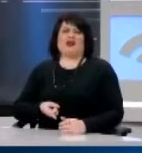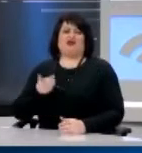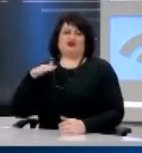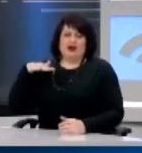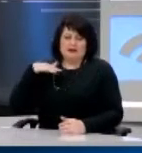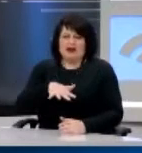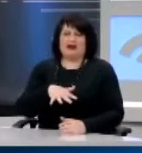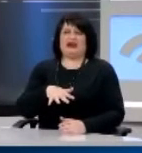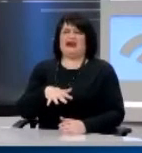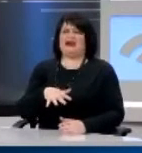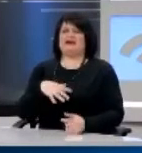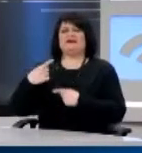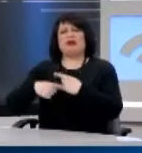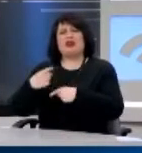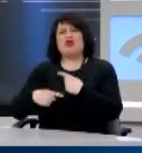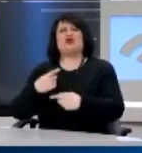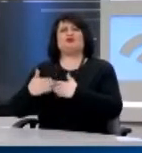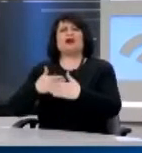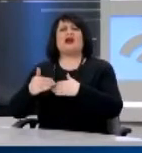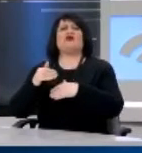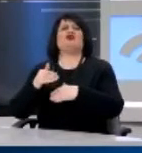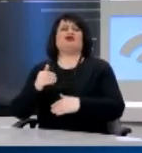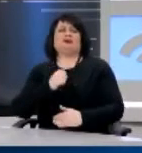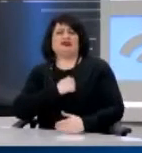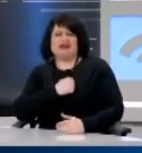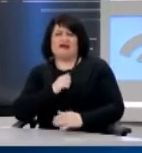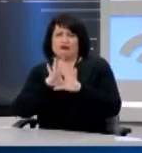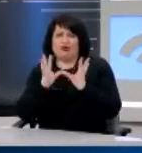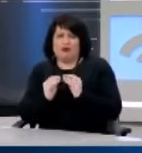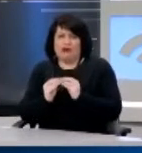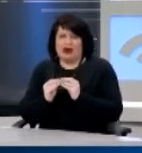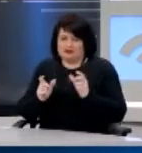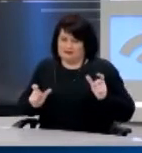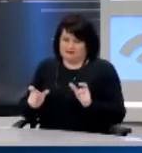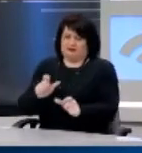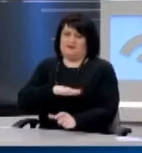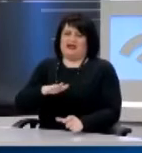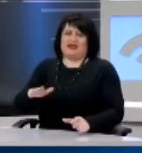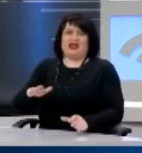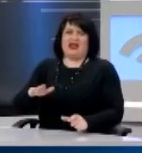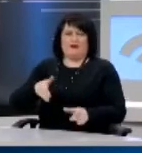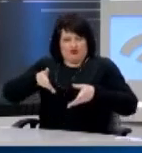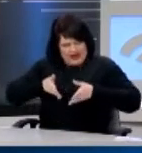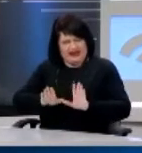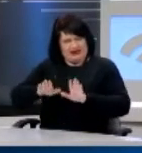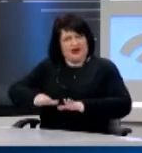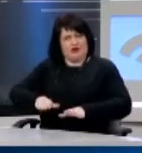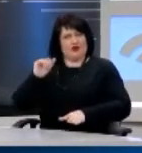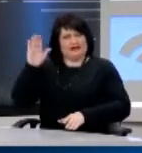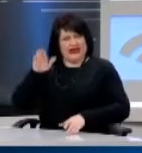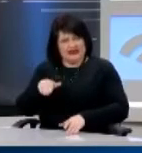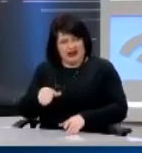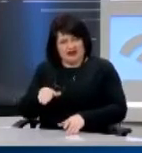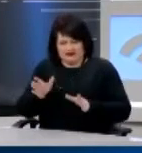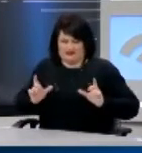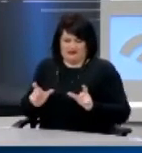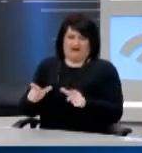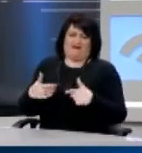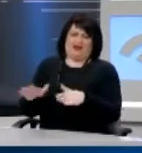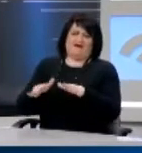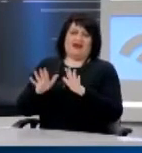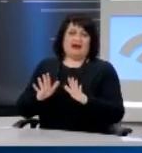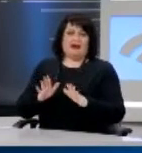χιλιάδες παιδιά μεταναστών δεύτερης γενιάς, αλλά υποκριτικά σπέβδουν να βγάλουν φωτογραφίες δίπλα